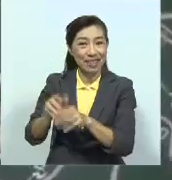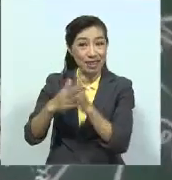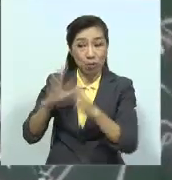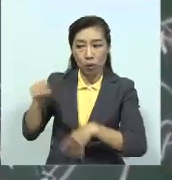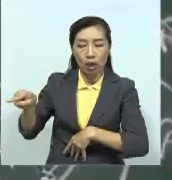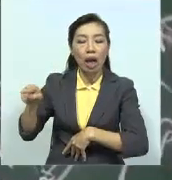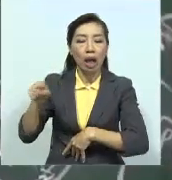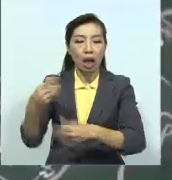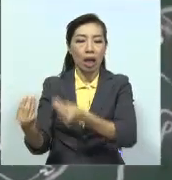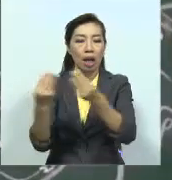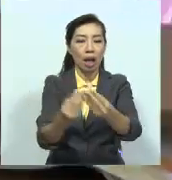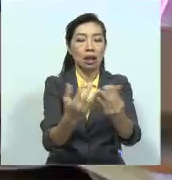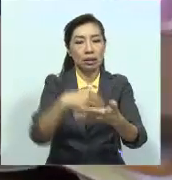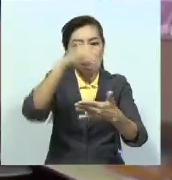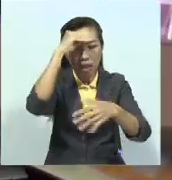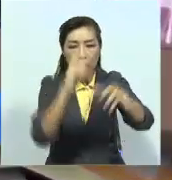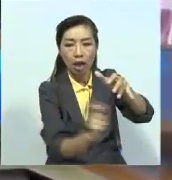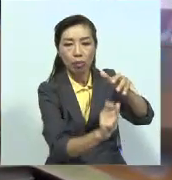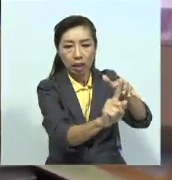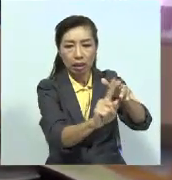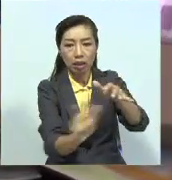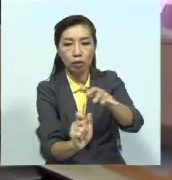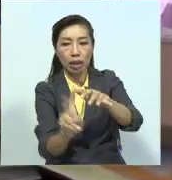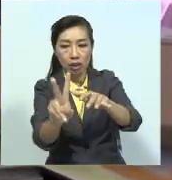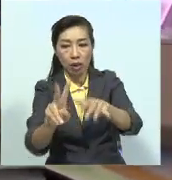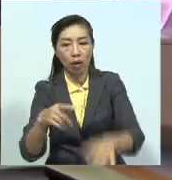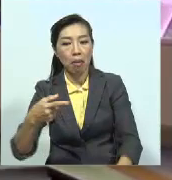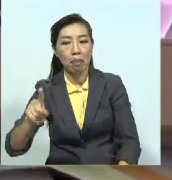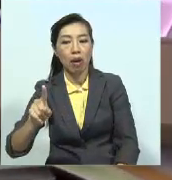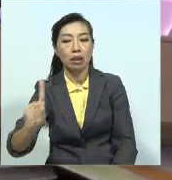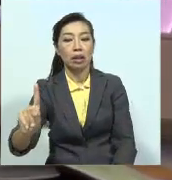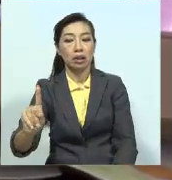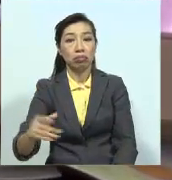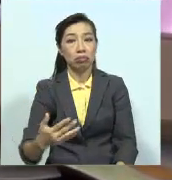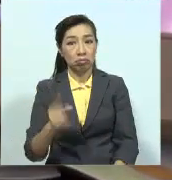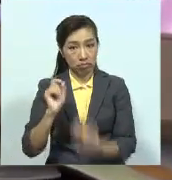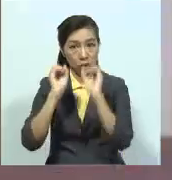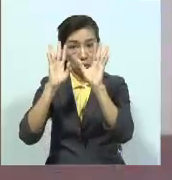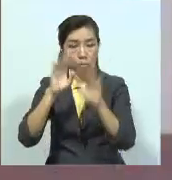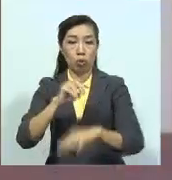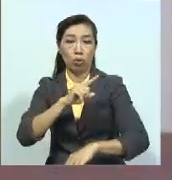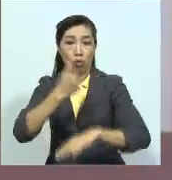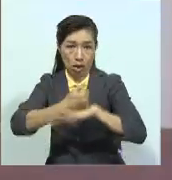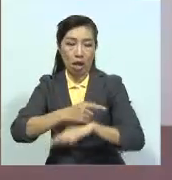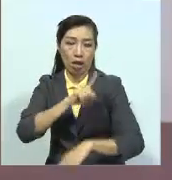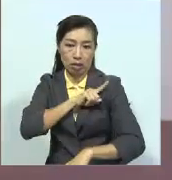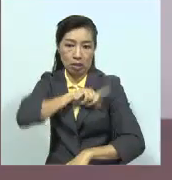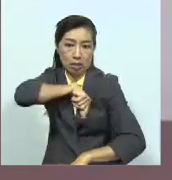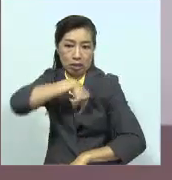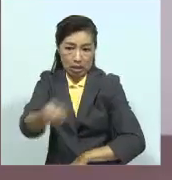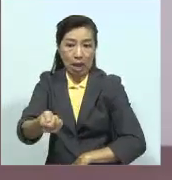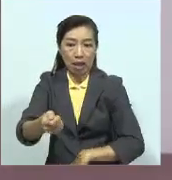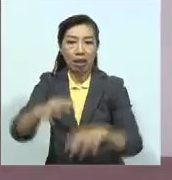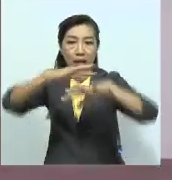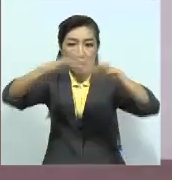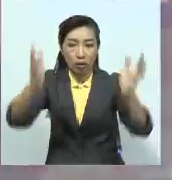าล1อนุบาล2และชั้นประถมศึกษาปีที่1โดยใช้เงินส่วนตัวหลังละ